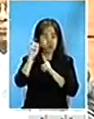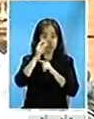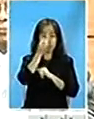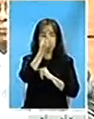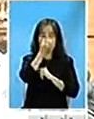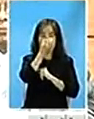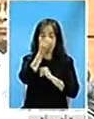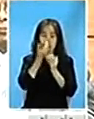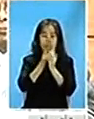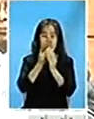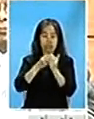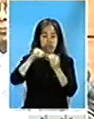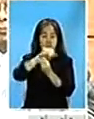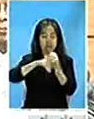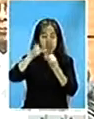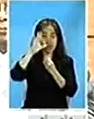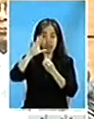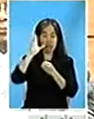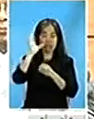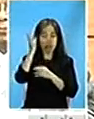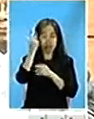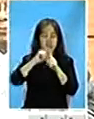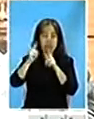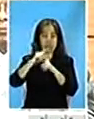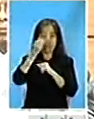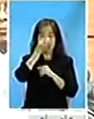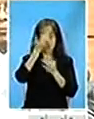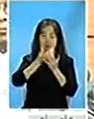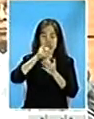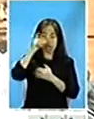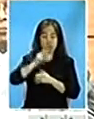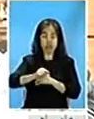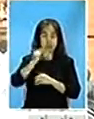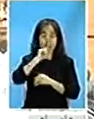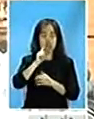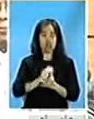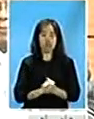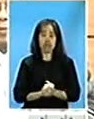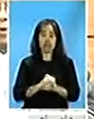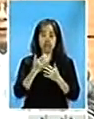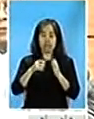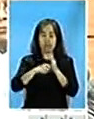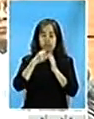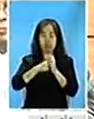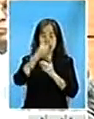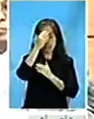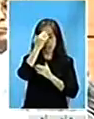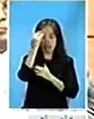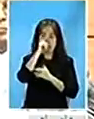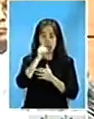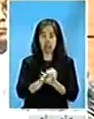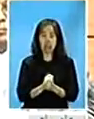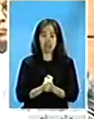ในตลาดการเงินของโลกถือว่าต่ำมากและต่ำที่สุดในประวัติศาสตร์ของโลกสาเหตุที่เป็นเช่นนั้นก็เพรา